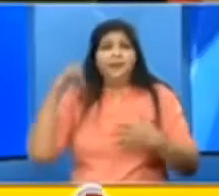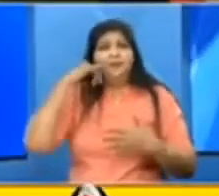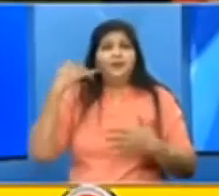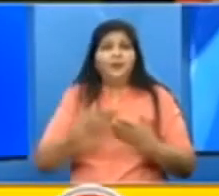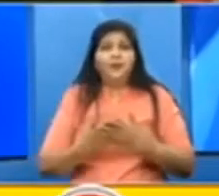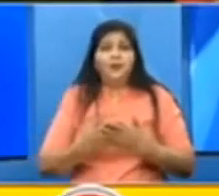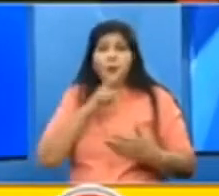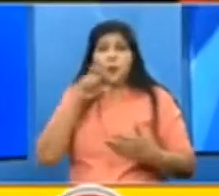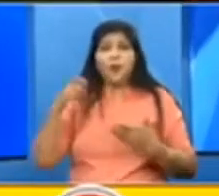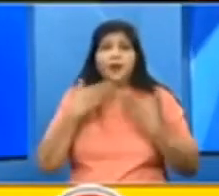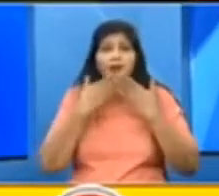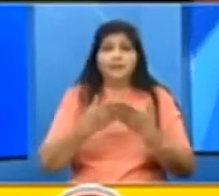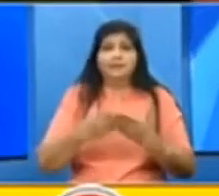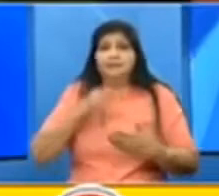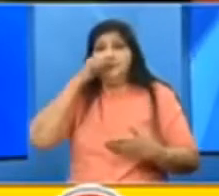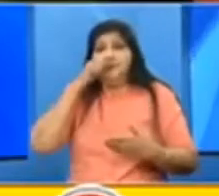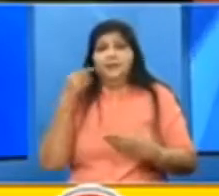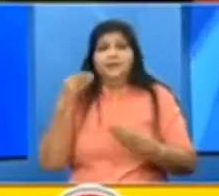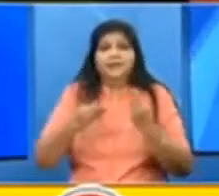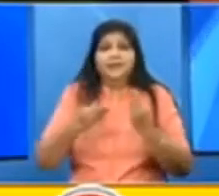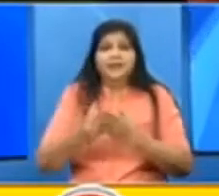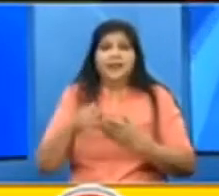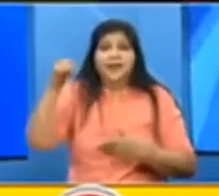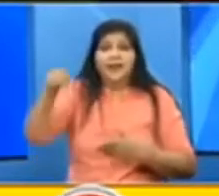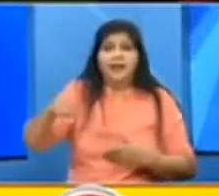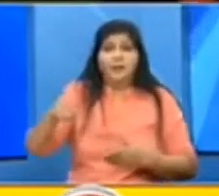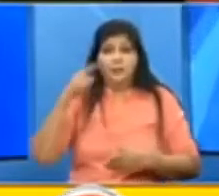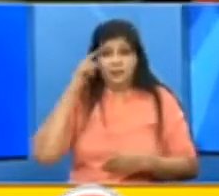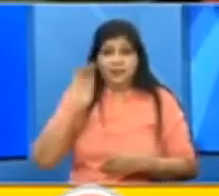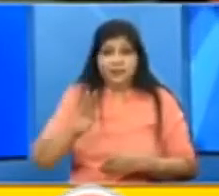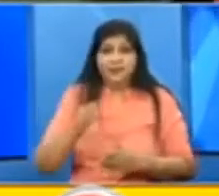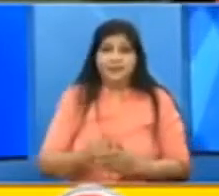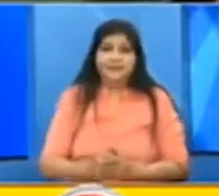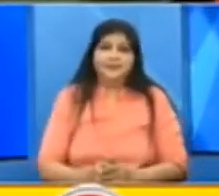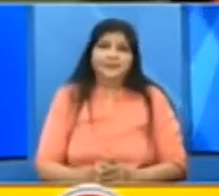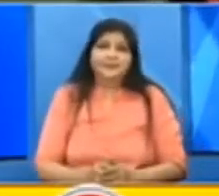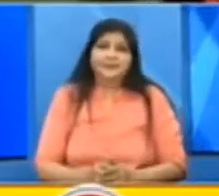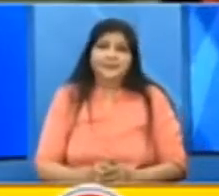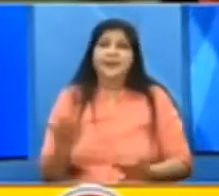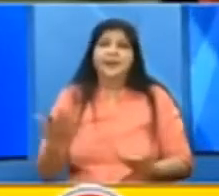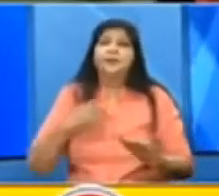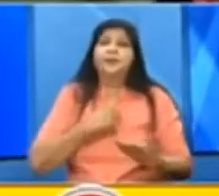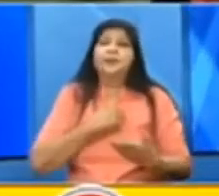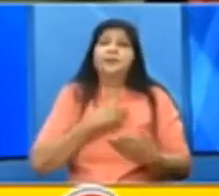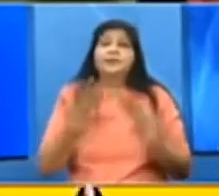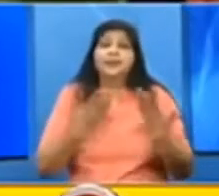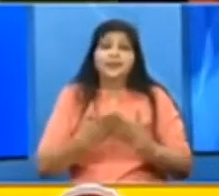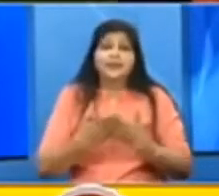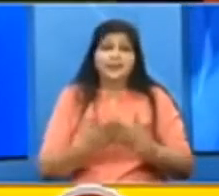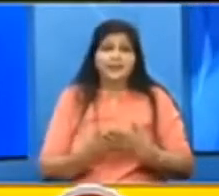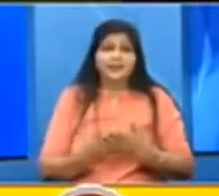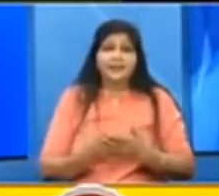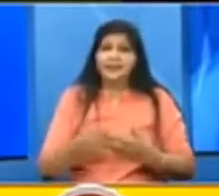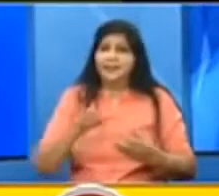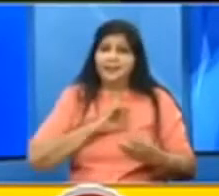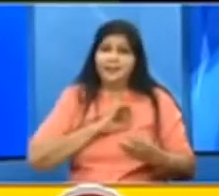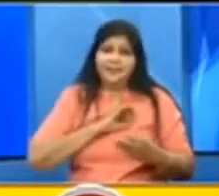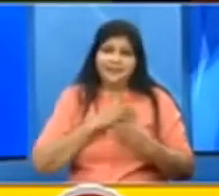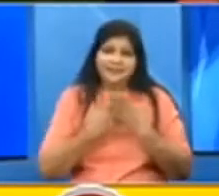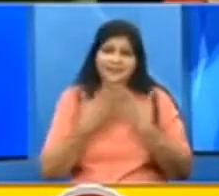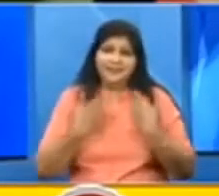बधाई देते हैं वो भी गर्व महसूस करते होंगे कि वो आपको जानते हैं। आपको कैसा लग रहा है? सर बहुत अच्छा लग रहा